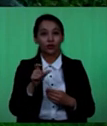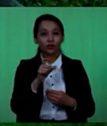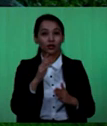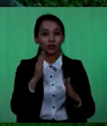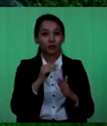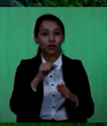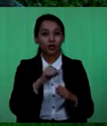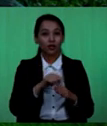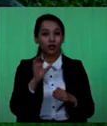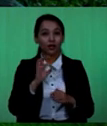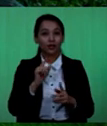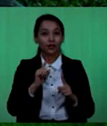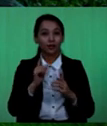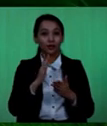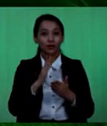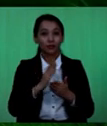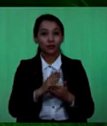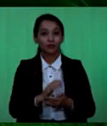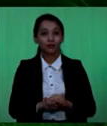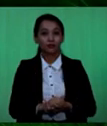tabiatga ta'siri haqida suhbatlashamiz.